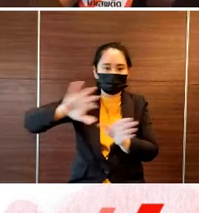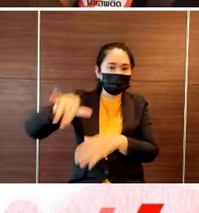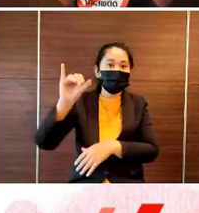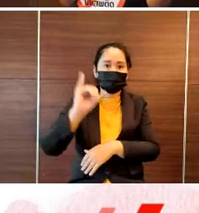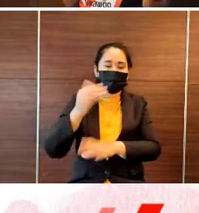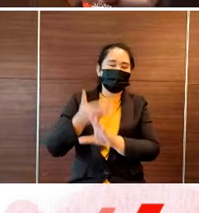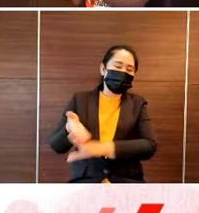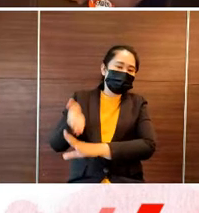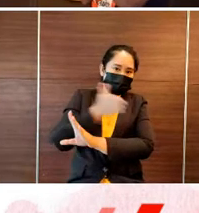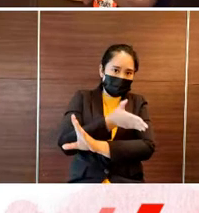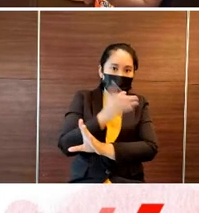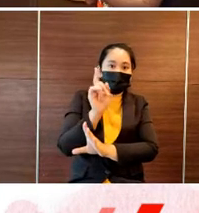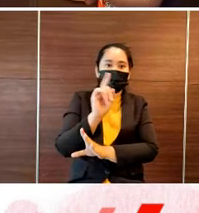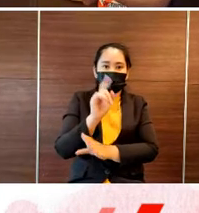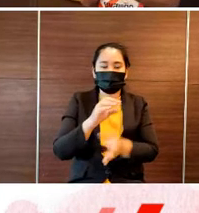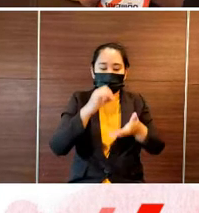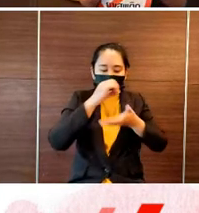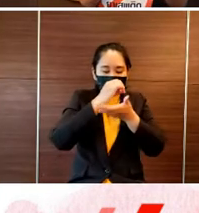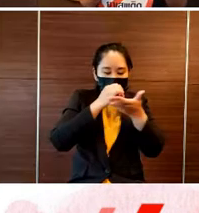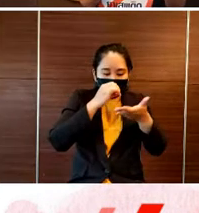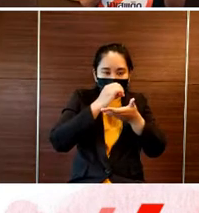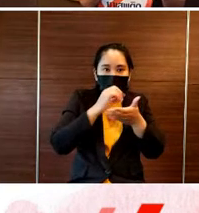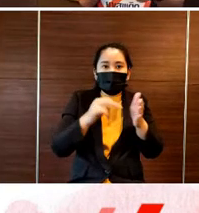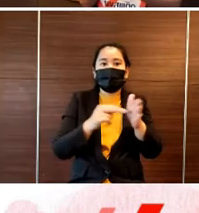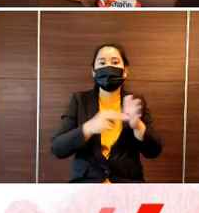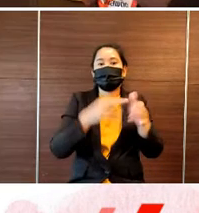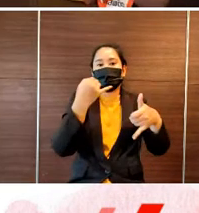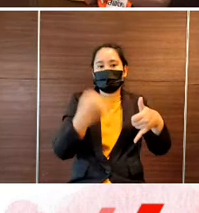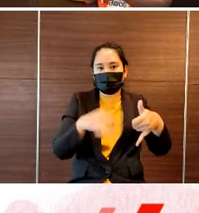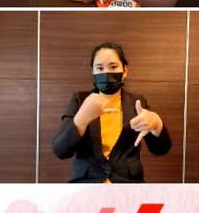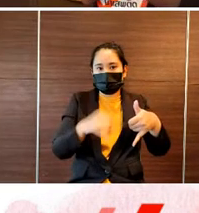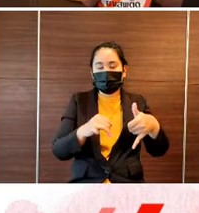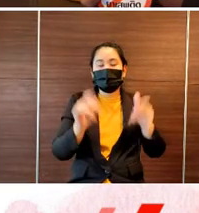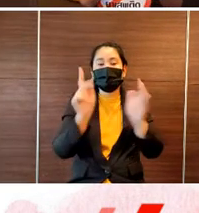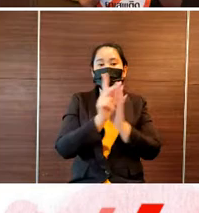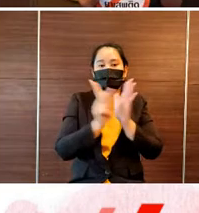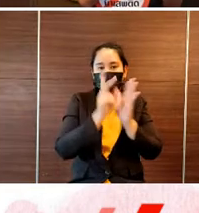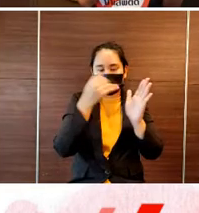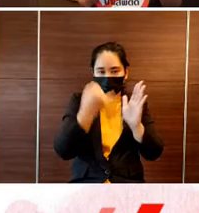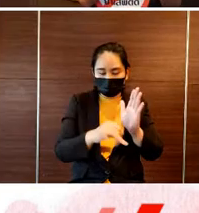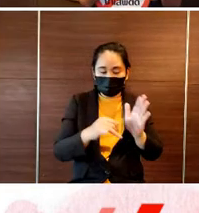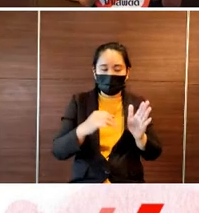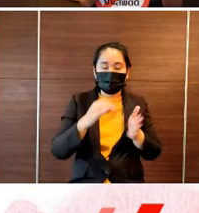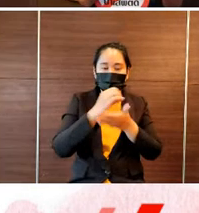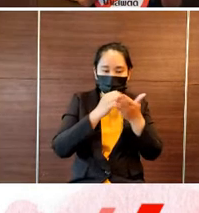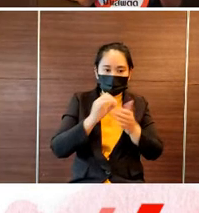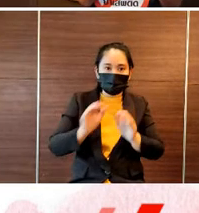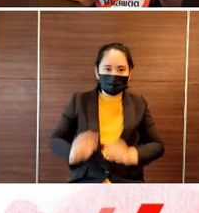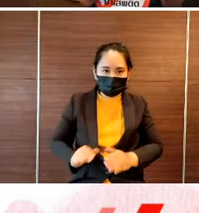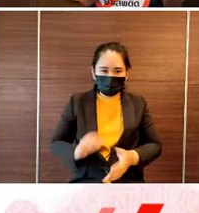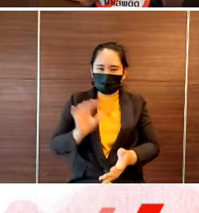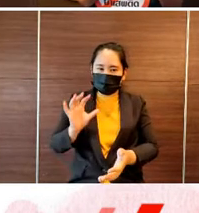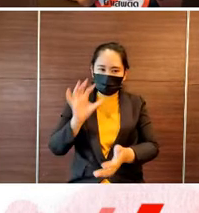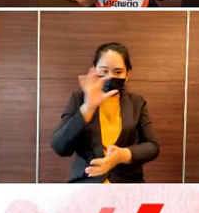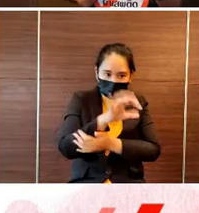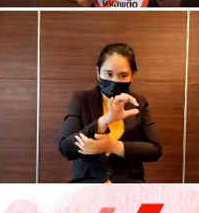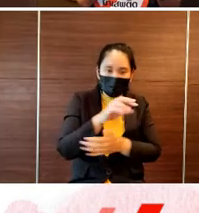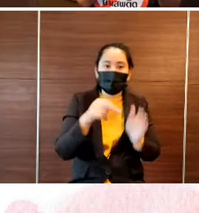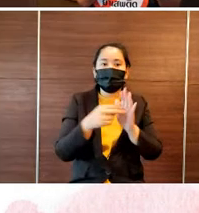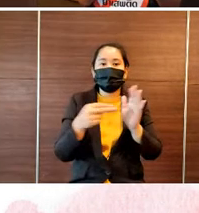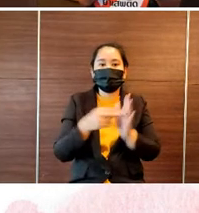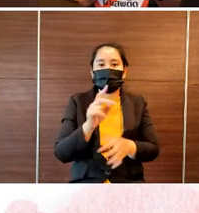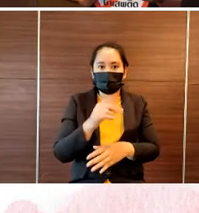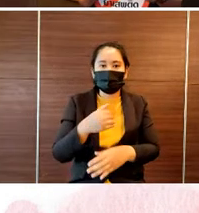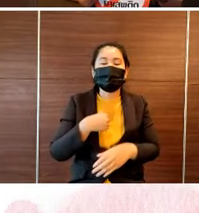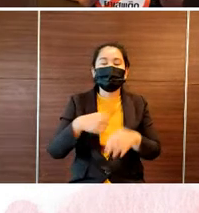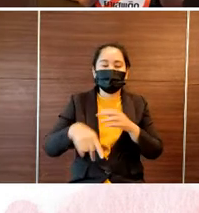ก่อนหน้านั้นแน่นอนค่ะการเสพถือเป็นความผิดนะคะการครอบครองเพื่อเสพก็เป็นความผิดบังคับให้สมัครใจบำบัดนะคะภายใต้วาตกร